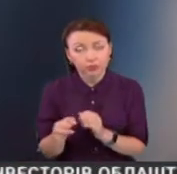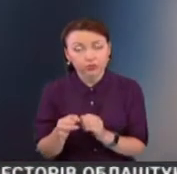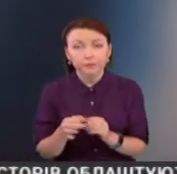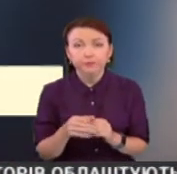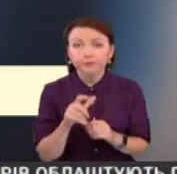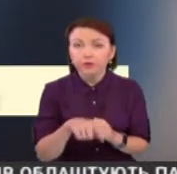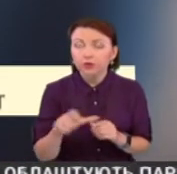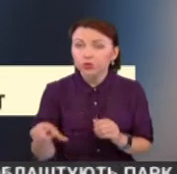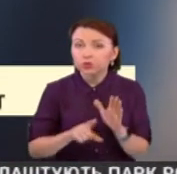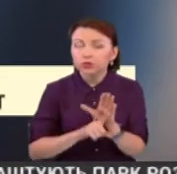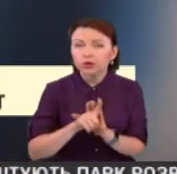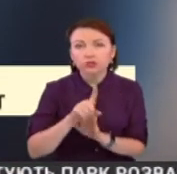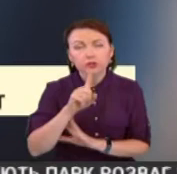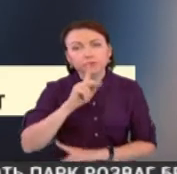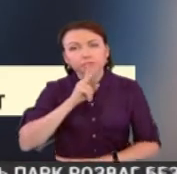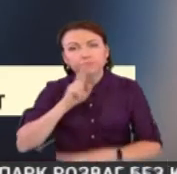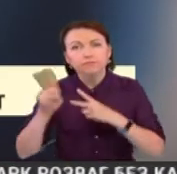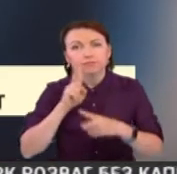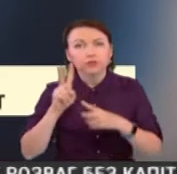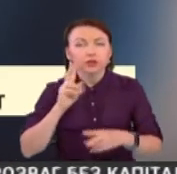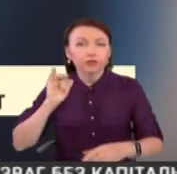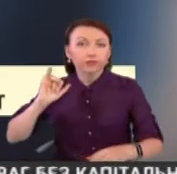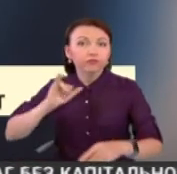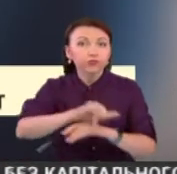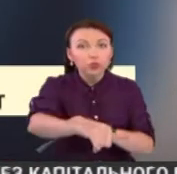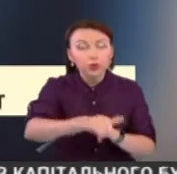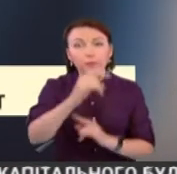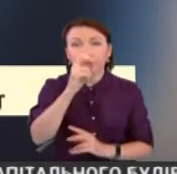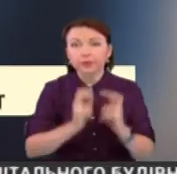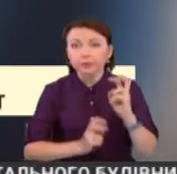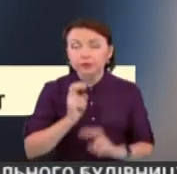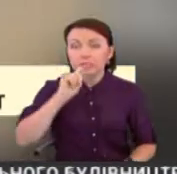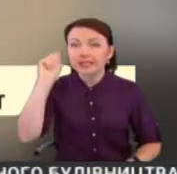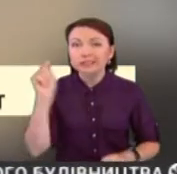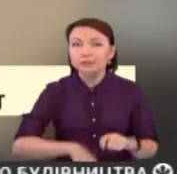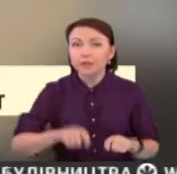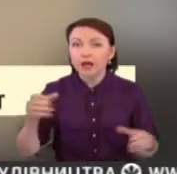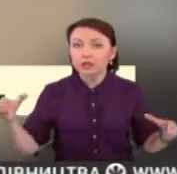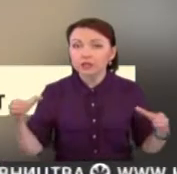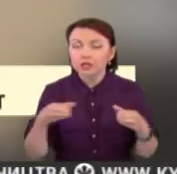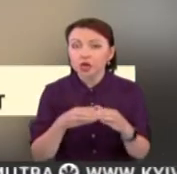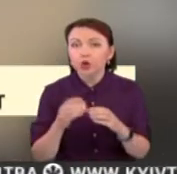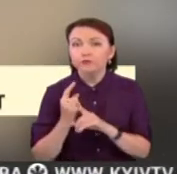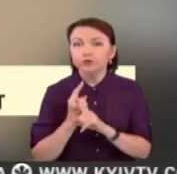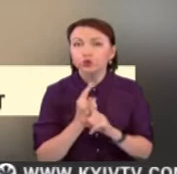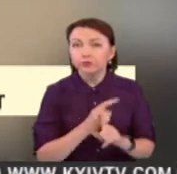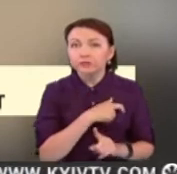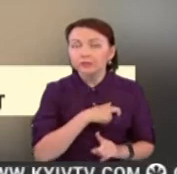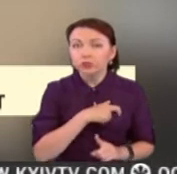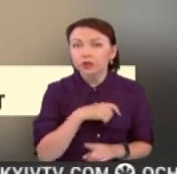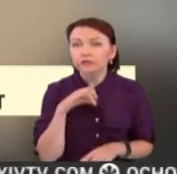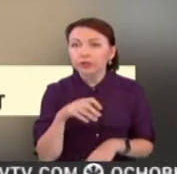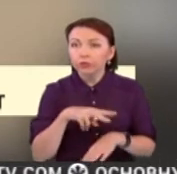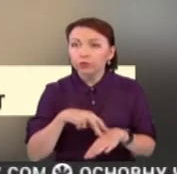Місцеві забили на сполох та навідалися до підприємства з інспекцією в супроводі депутатів і